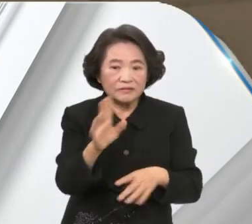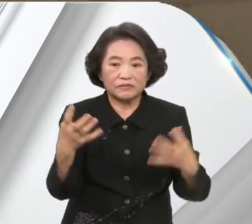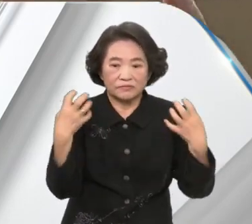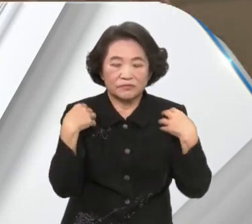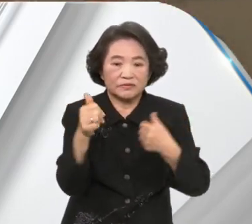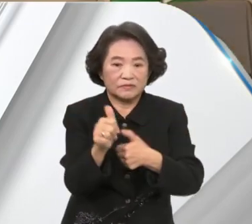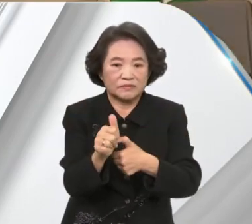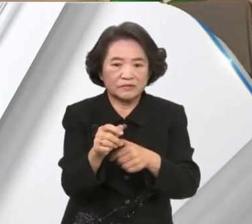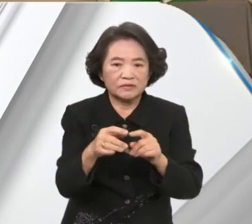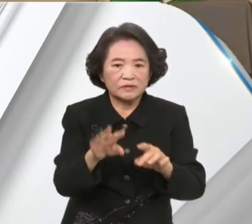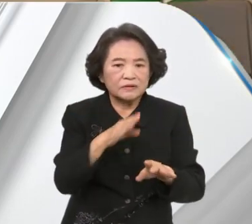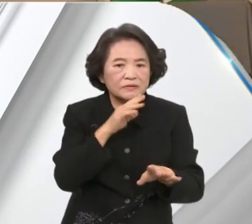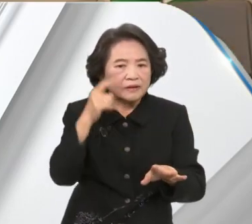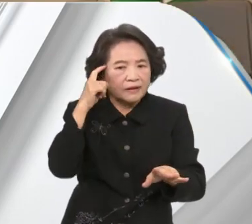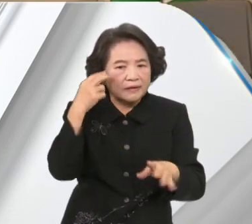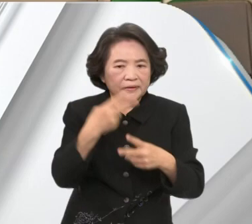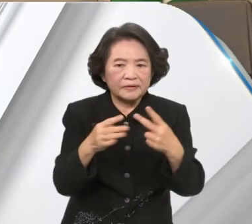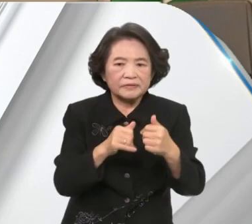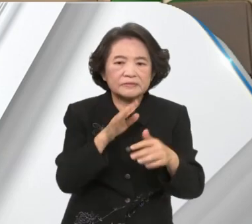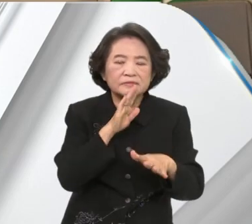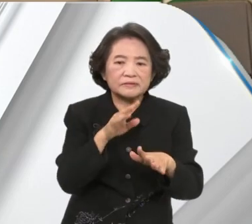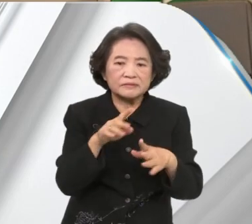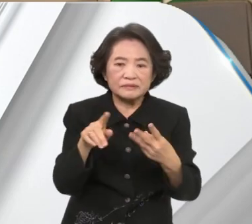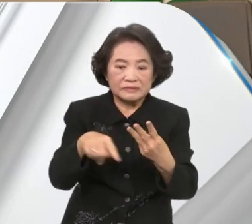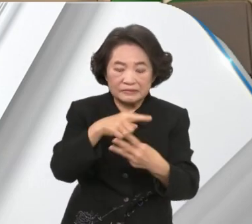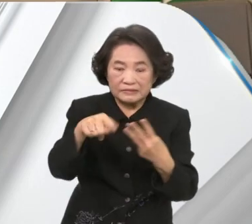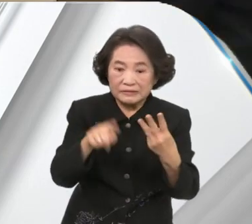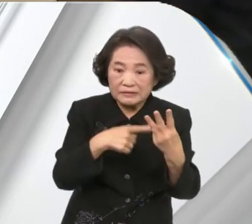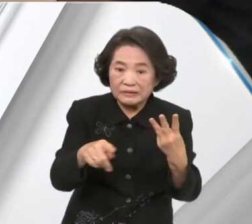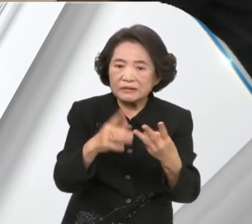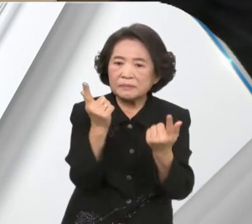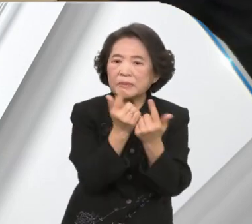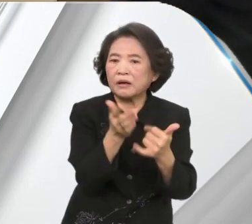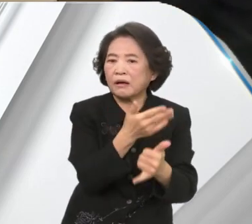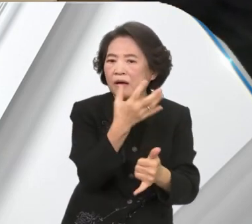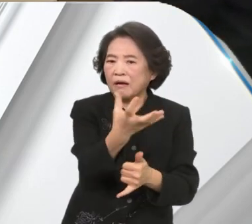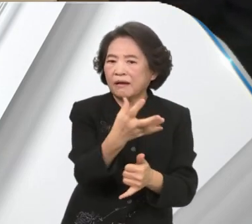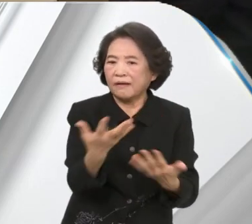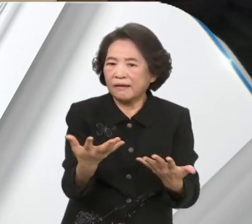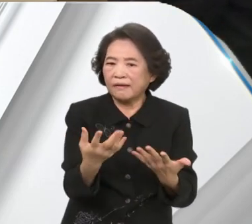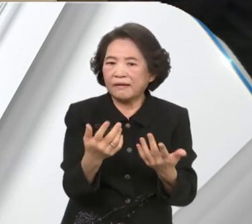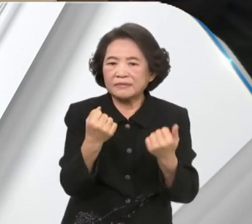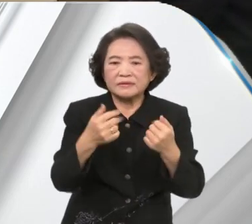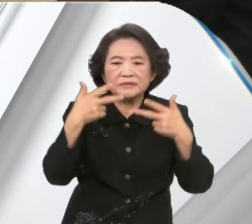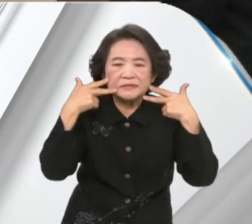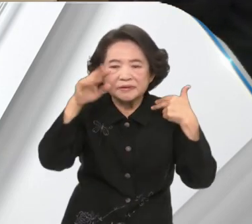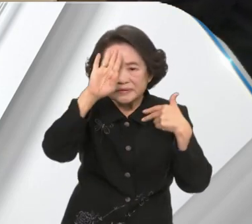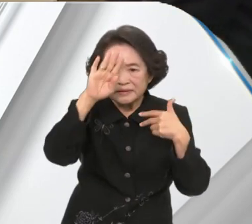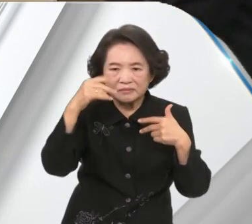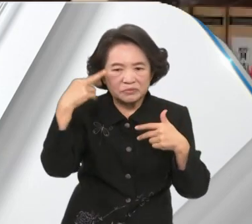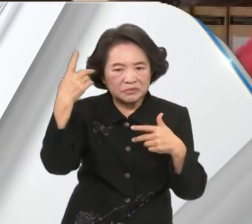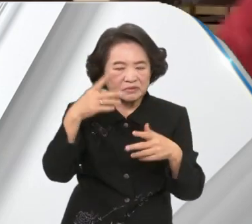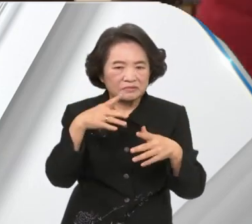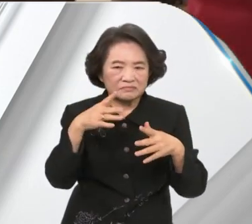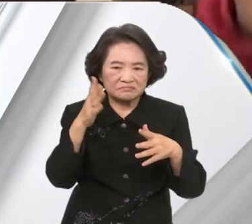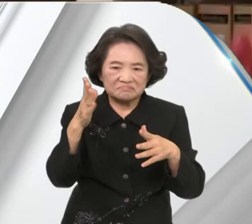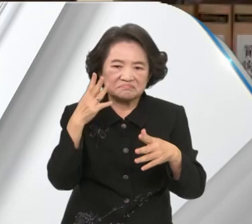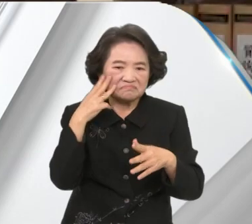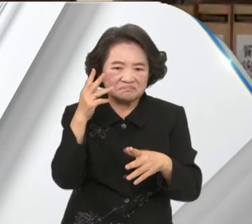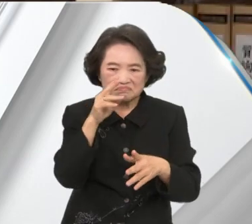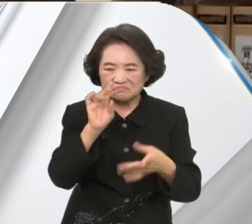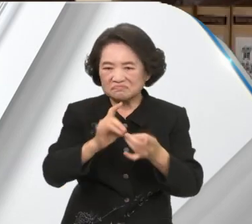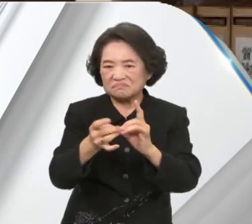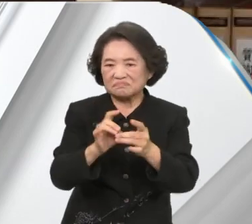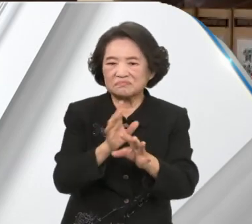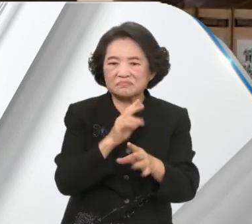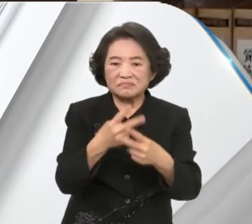来接。不过也没实质到合肥非三名行政首长都是北埔行业，这也当作争议有政治的考虑。 整个客委会的布